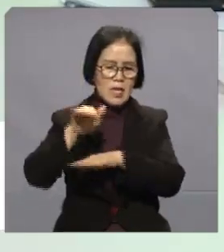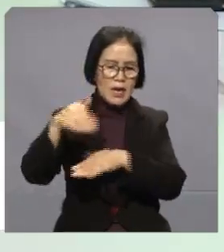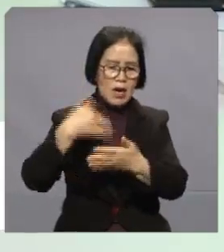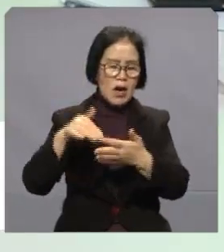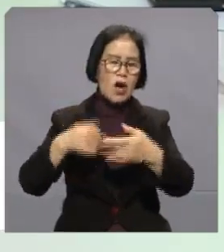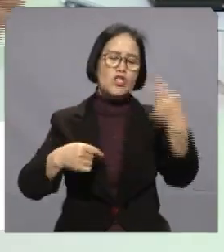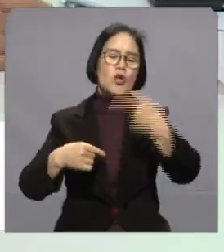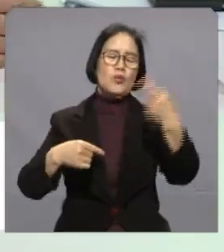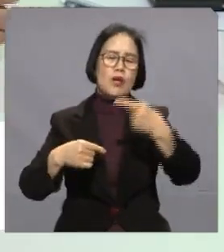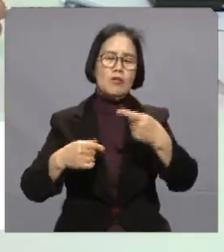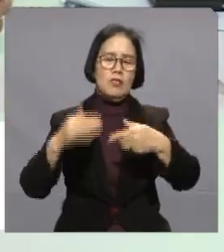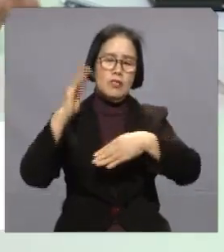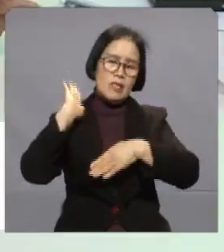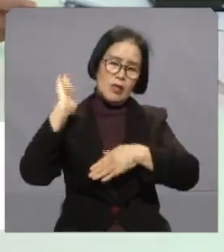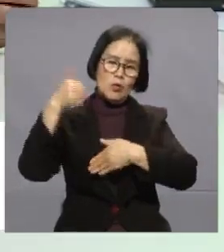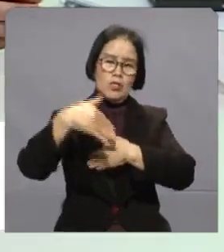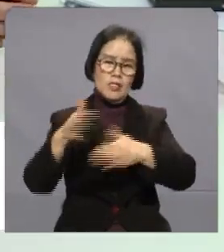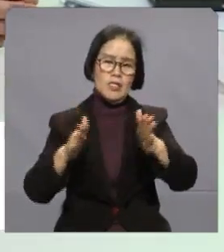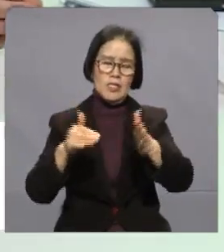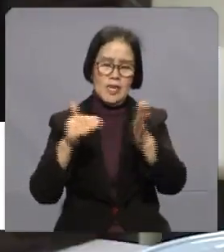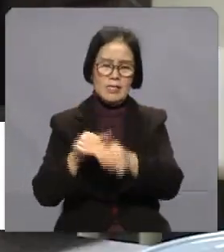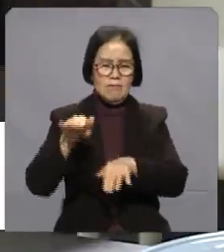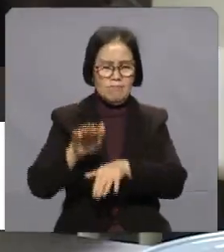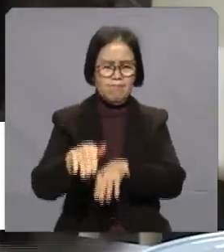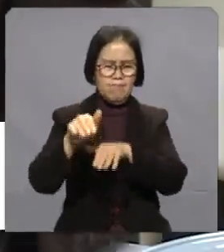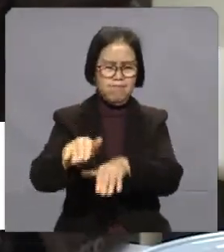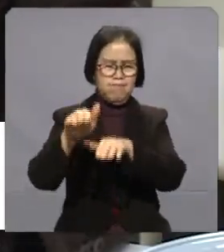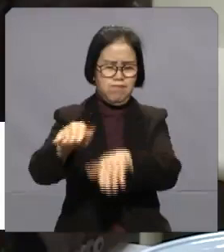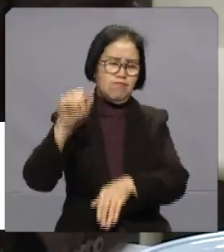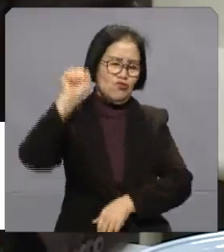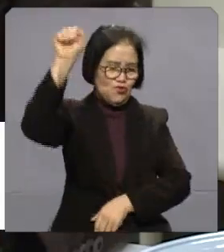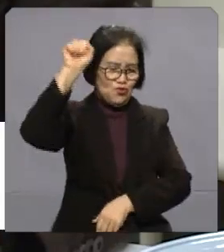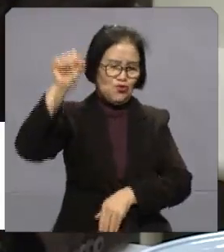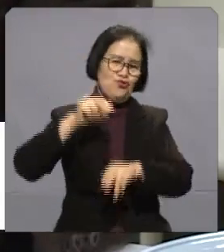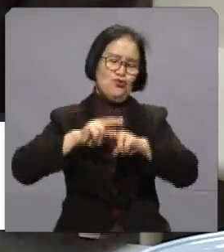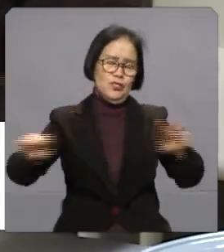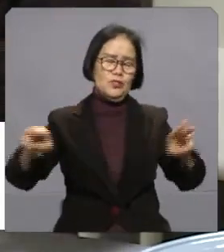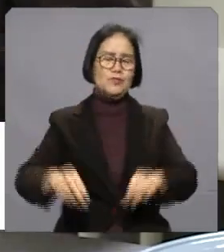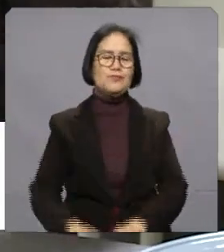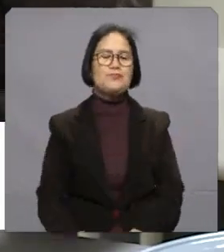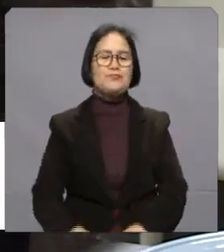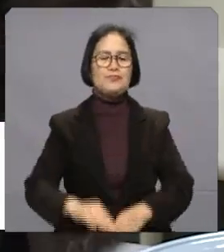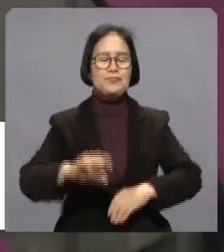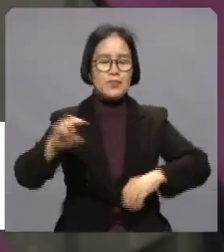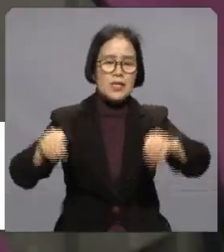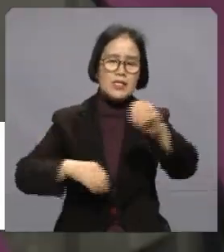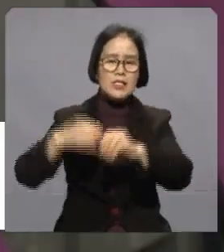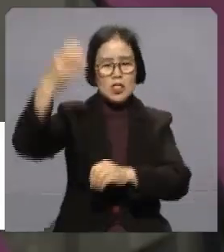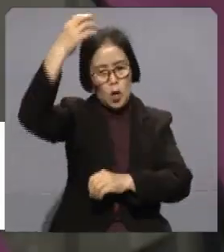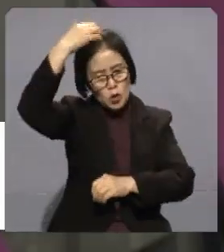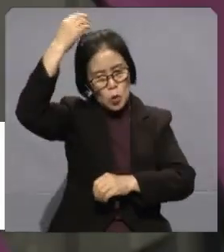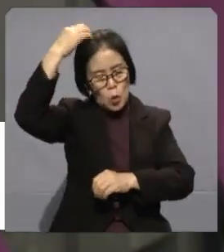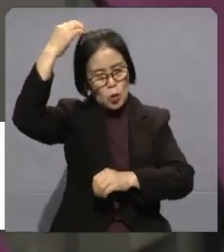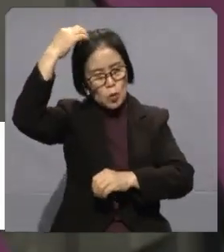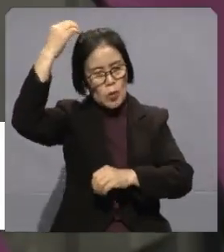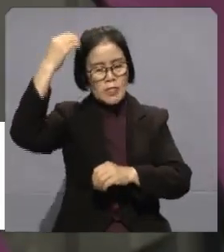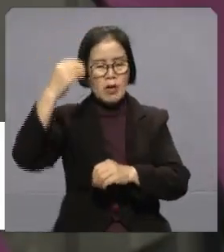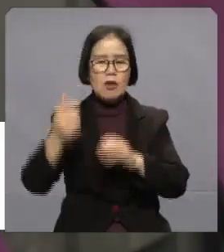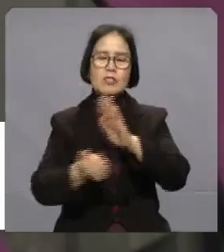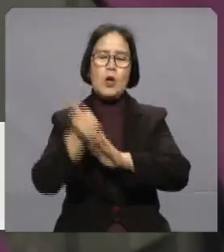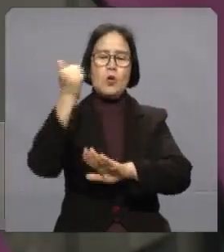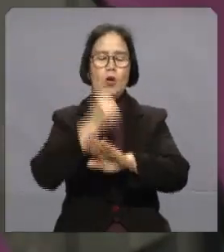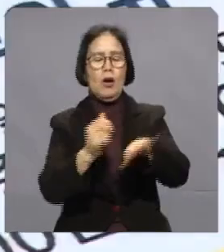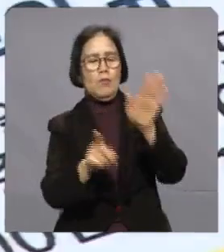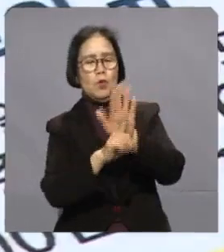동원해 대통령실까지 진행하려던 시위를 취소하기로 했습니다. 대신 영종도에서 성과보고회를 열고